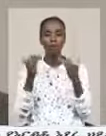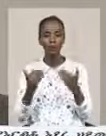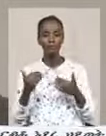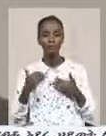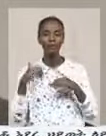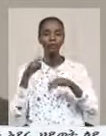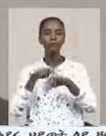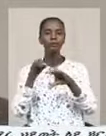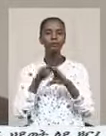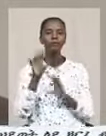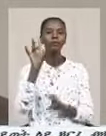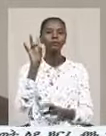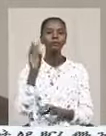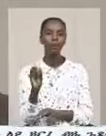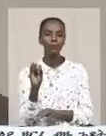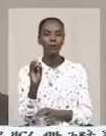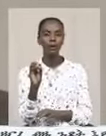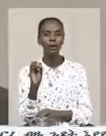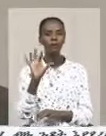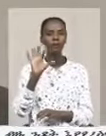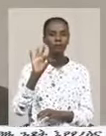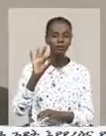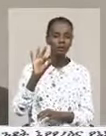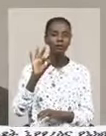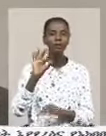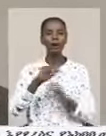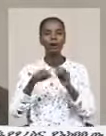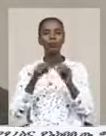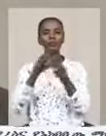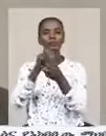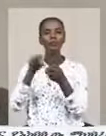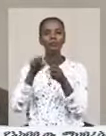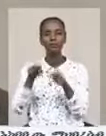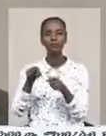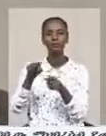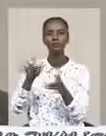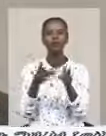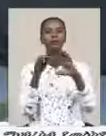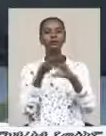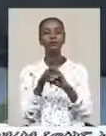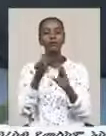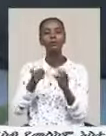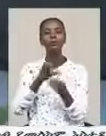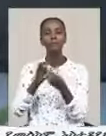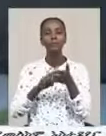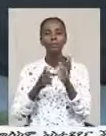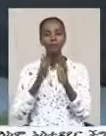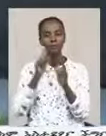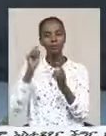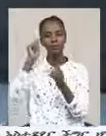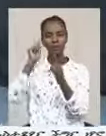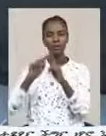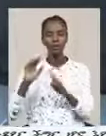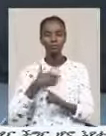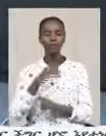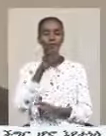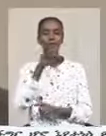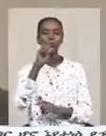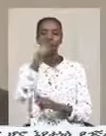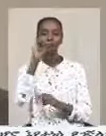ውስጥ ወደ 79 አካባቢ ወረዳዎችን ወደዚህ ሲስተም አስገብተናል። በደቡብ ክልል ማለት ነው። እቅዳችንን ከ100%